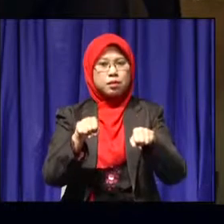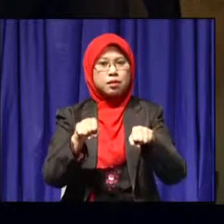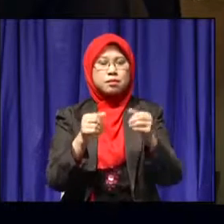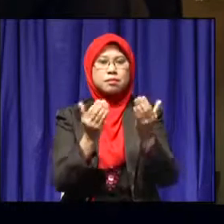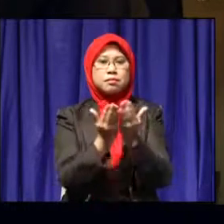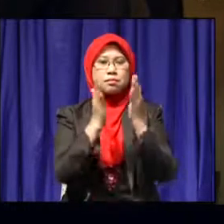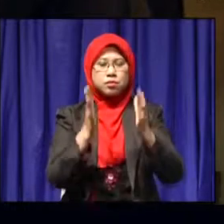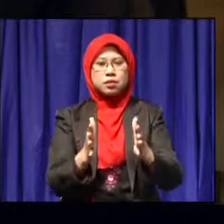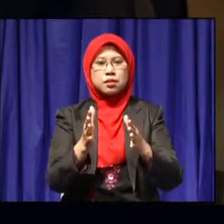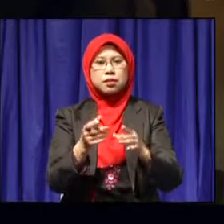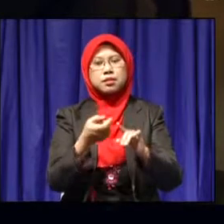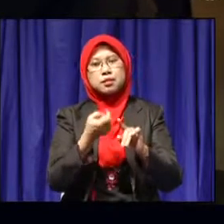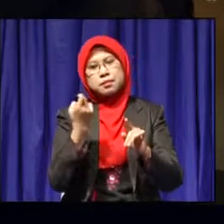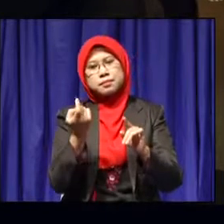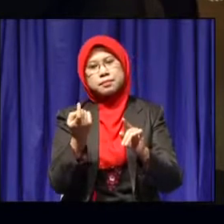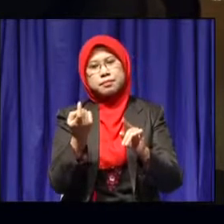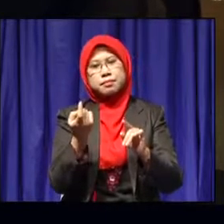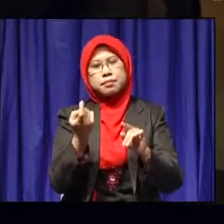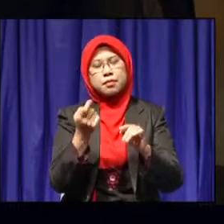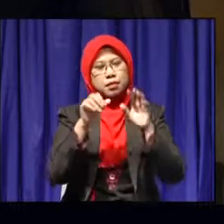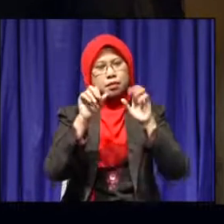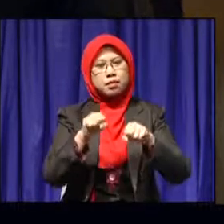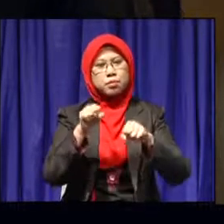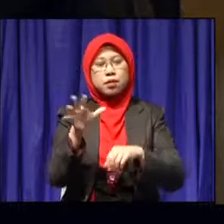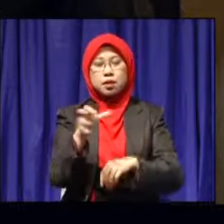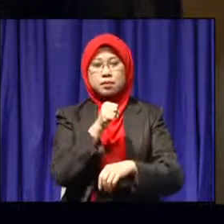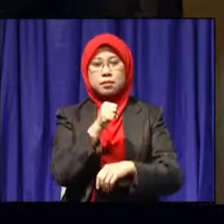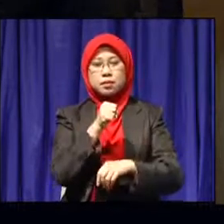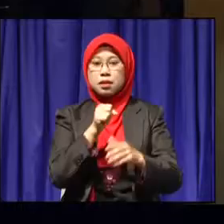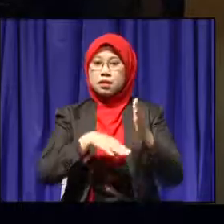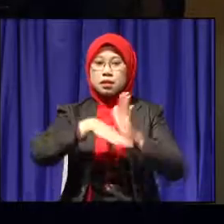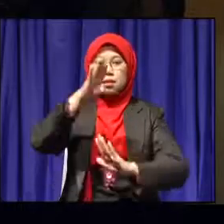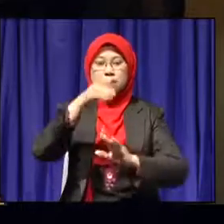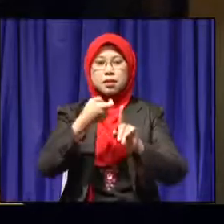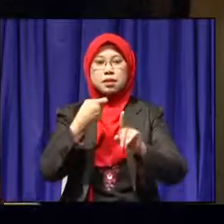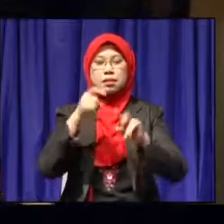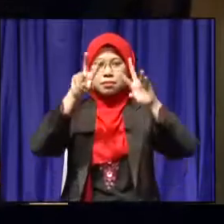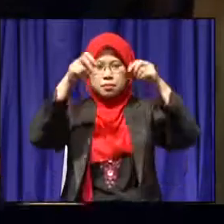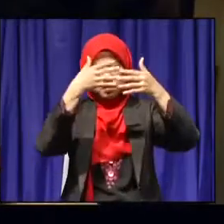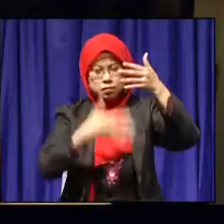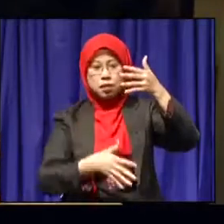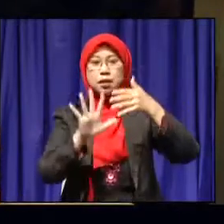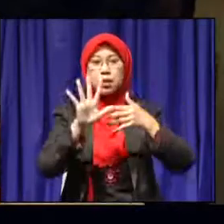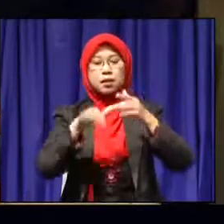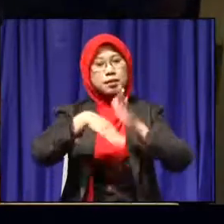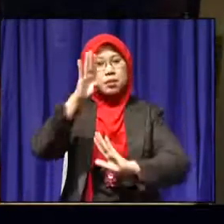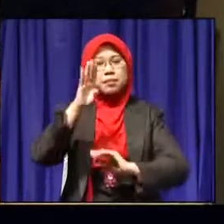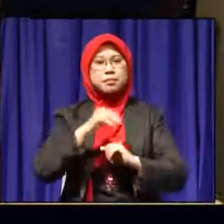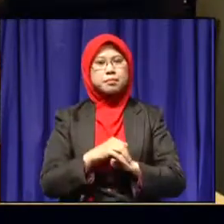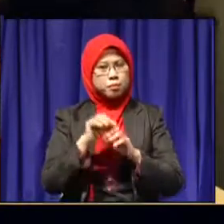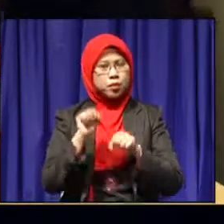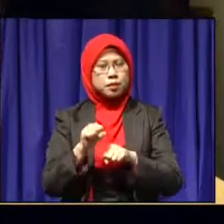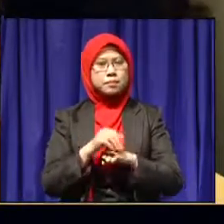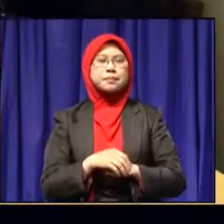Maulida sekolah ndang muleh mengambil jv5 mata tajamnya LG bagi